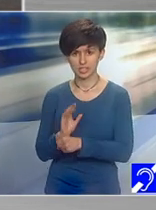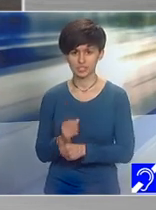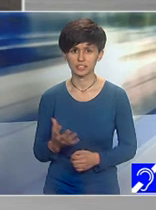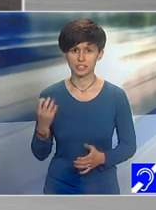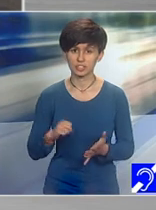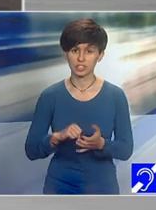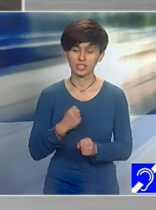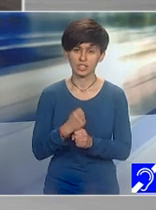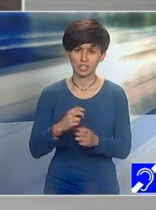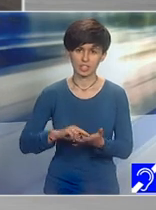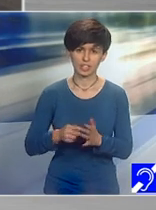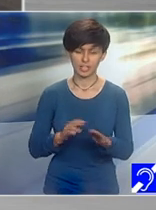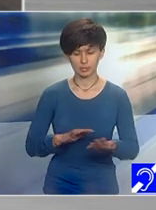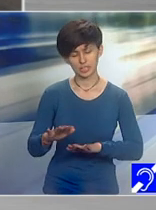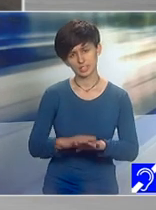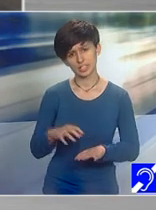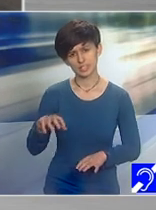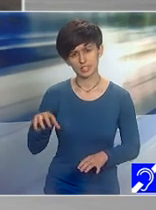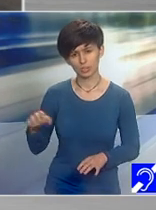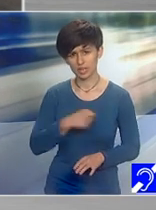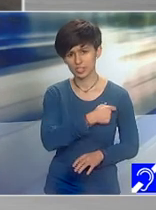administrațiile locale și primarii pe acolo.